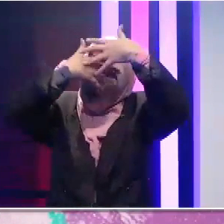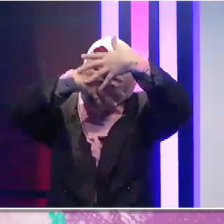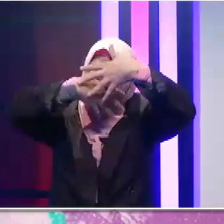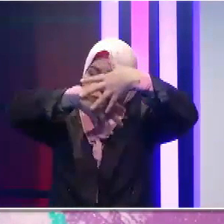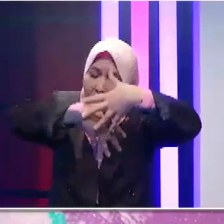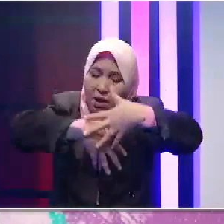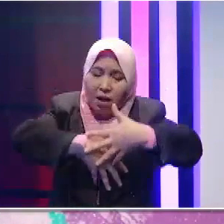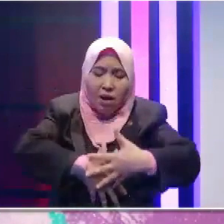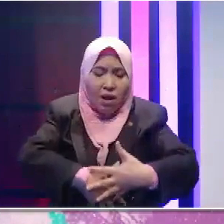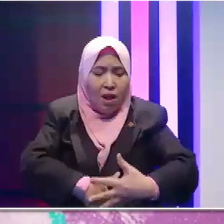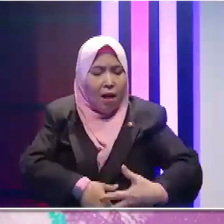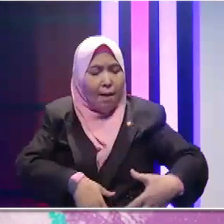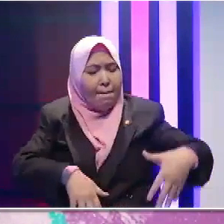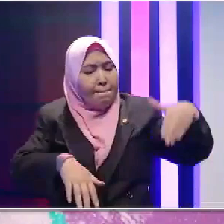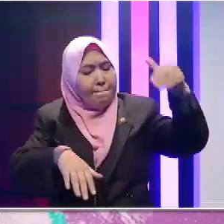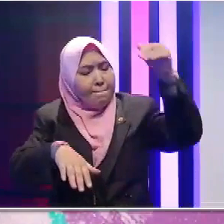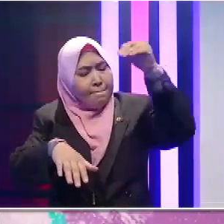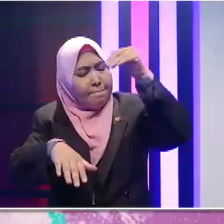الظلمات إلى